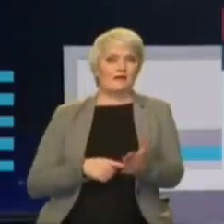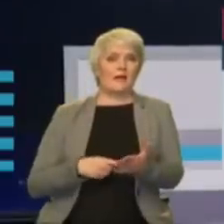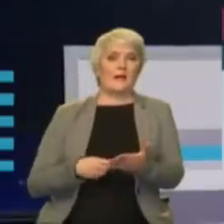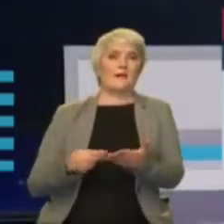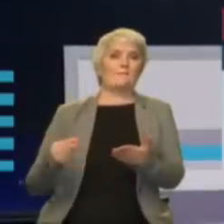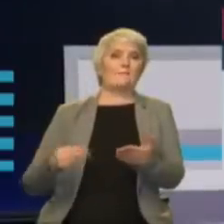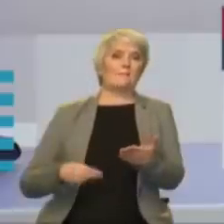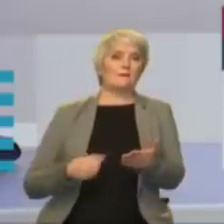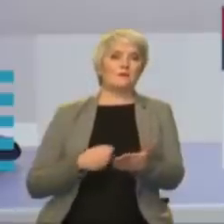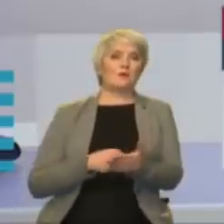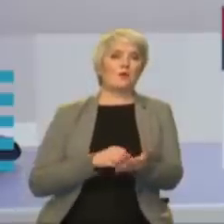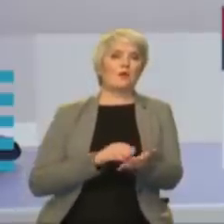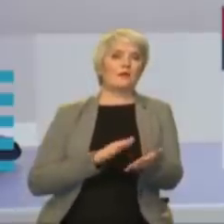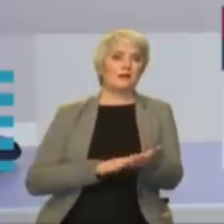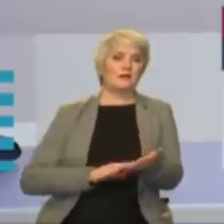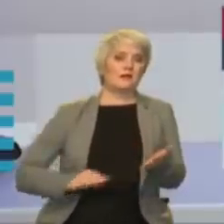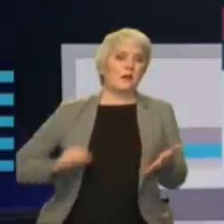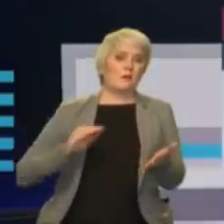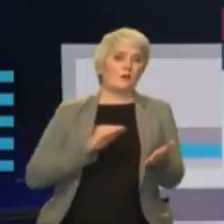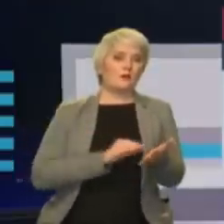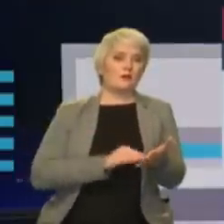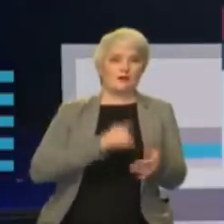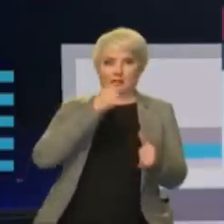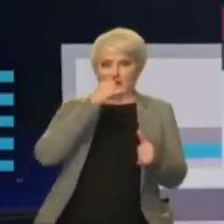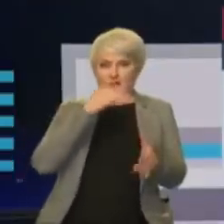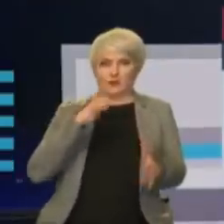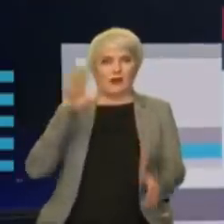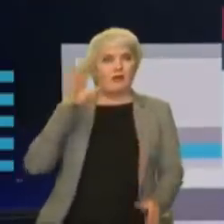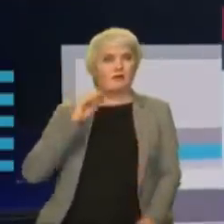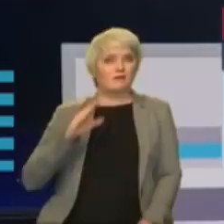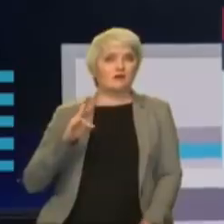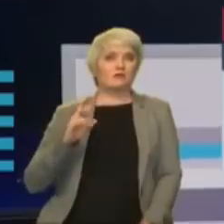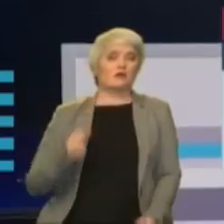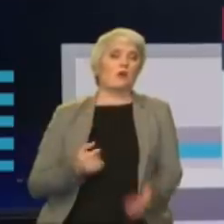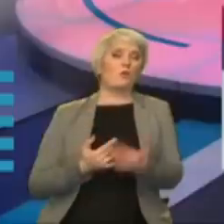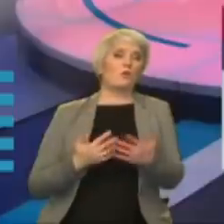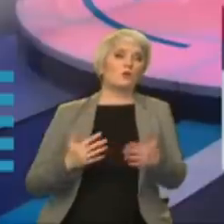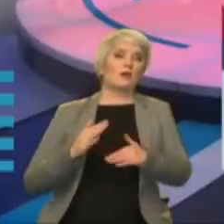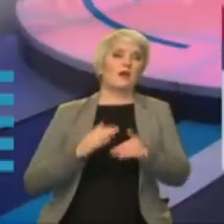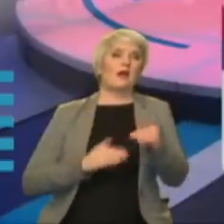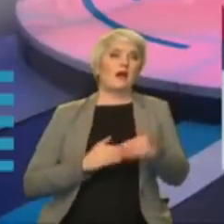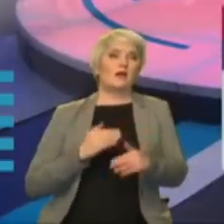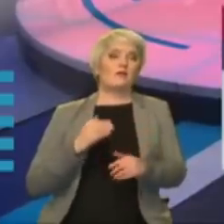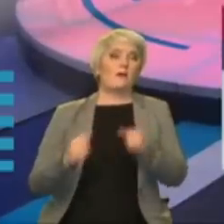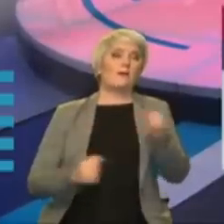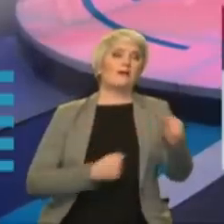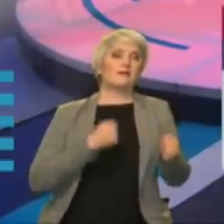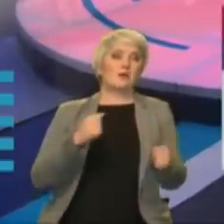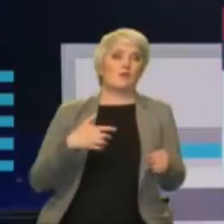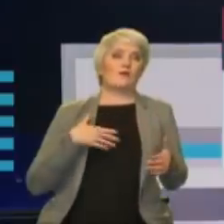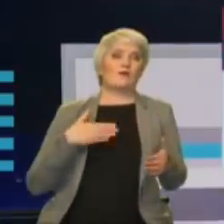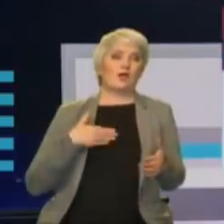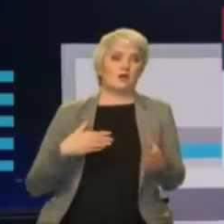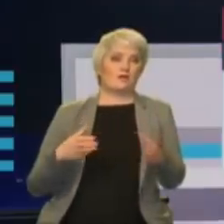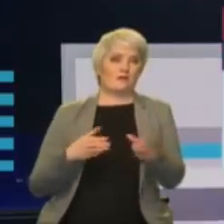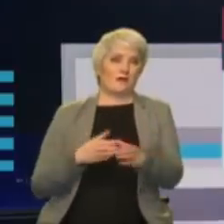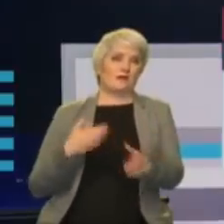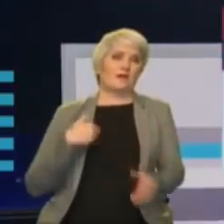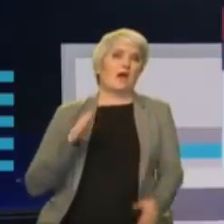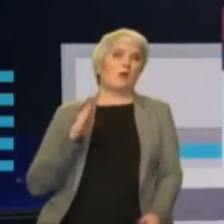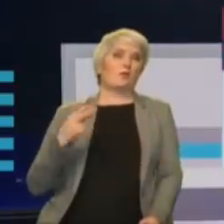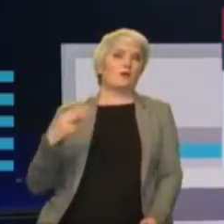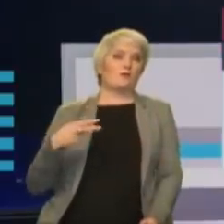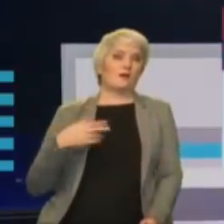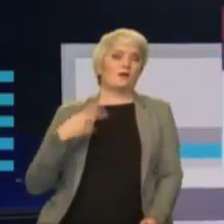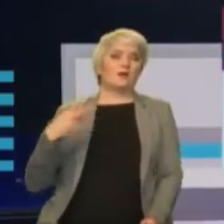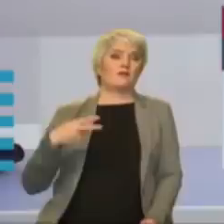реєстрації моменту поставити він не зміг. Але незважаючи на будь-які кадрові перестановки в нашій фракції, нас буде 20, і наші 20